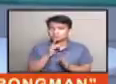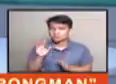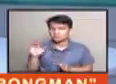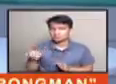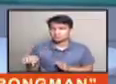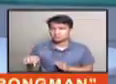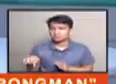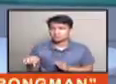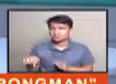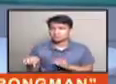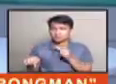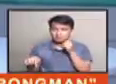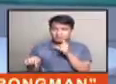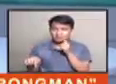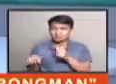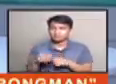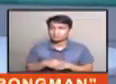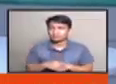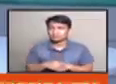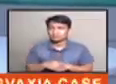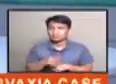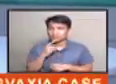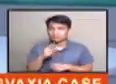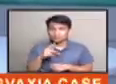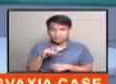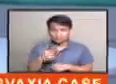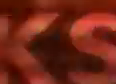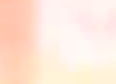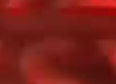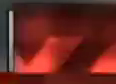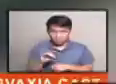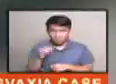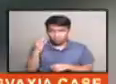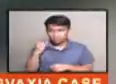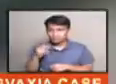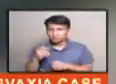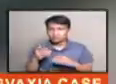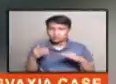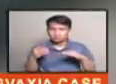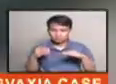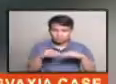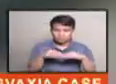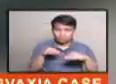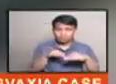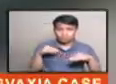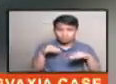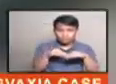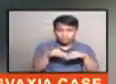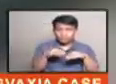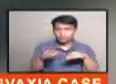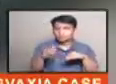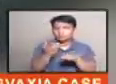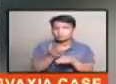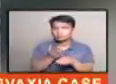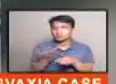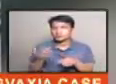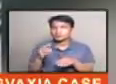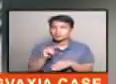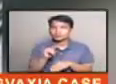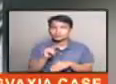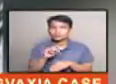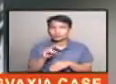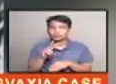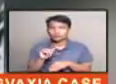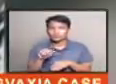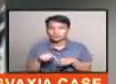Pangakong Napako ng isang babae na Tumatakbong Kagawad. Nasalpok kasi niya ang isang kotse sa Novaliches, Quezon City, pero ang